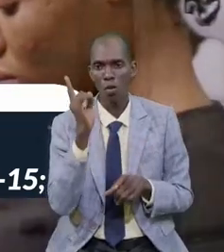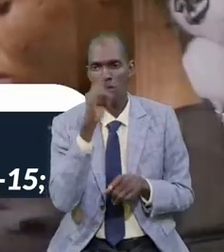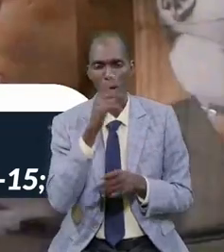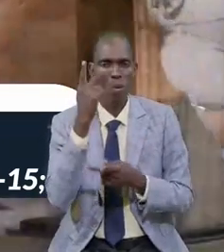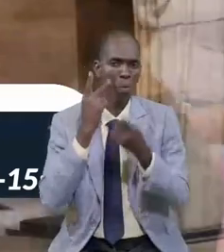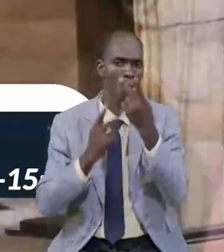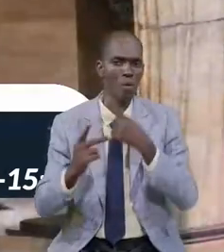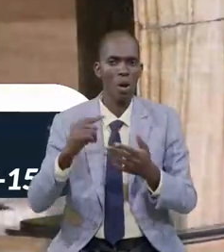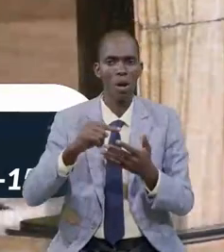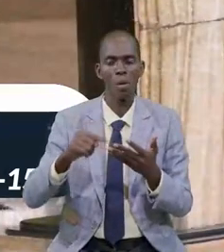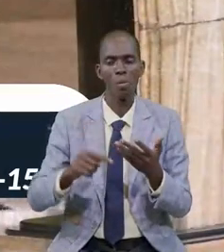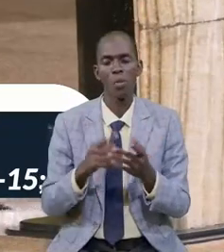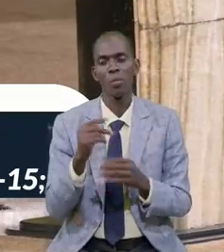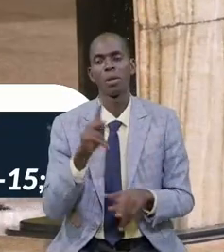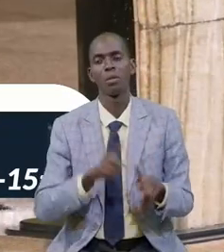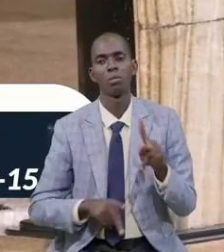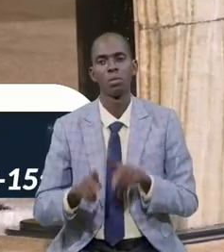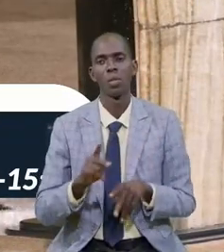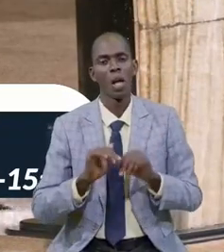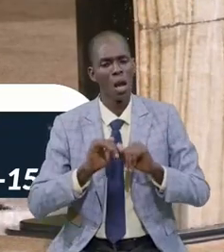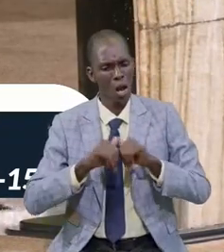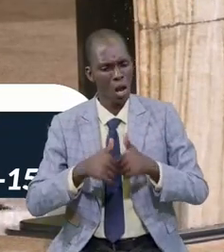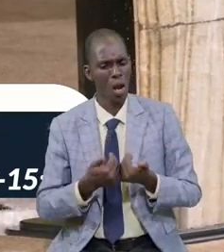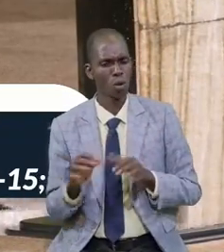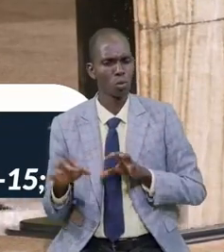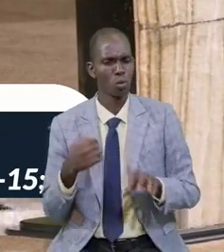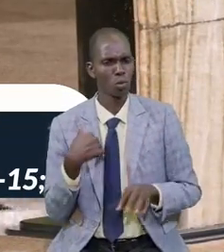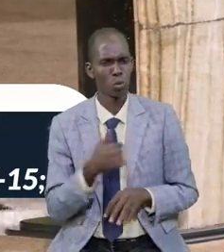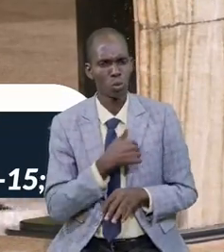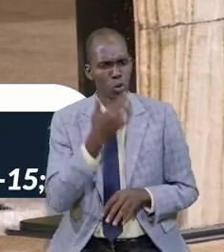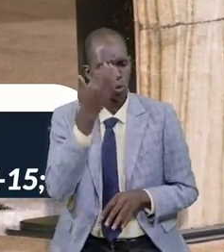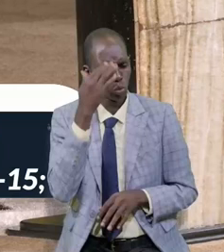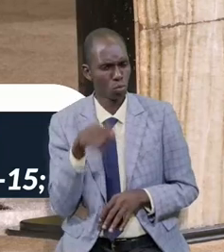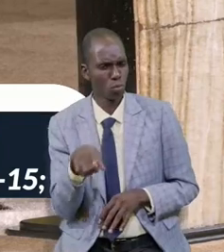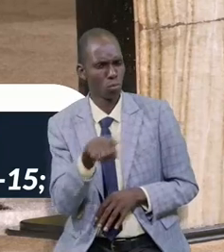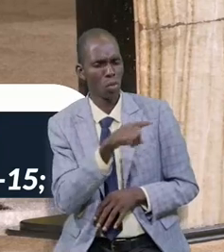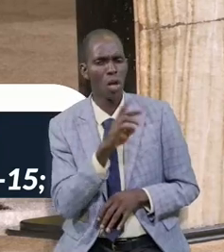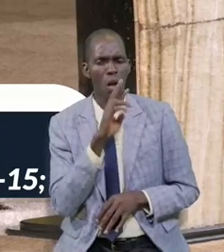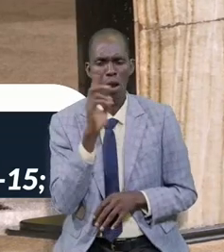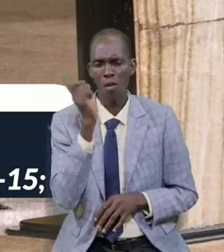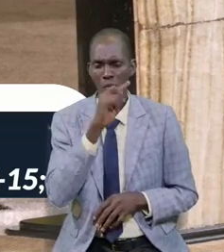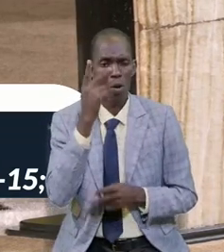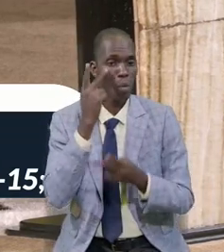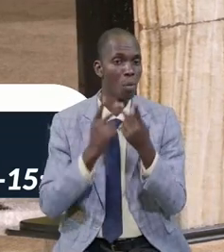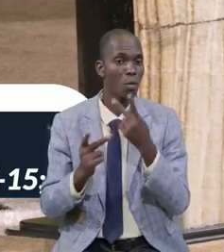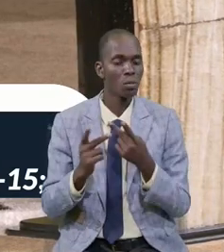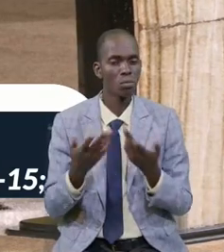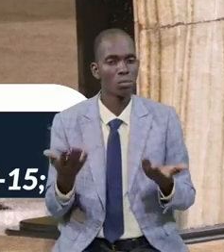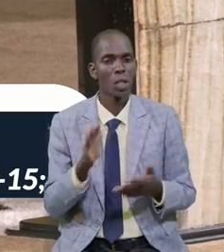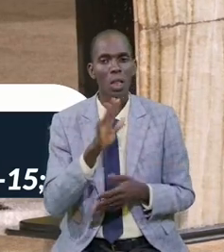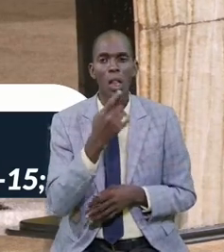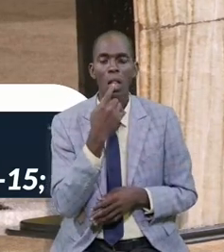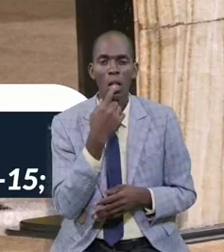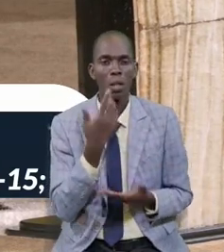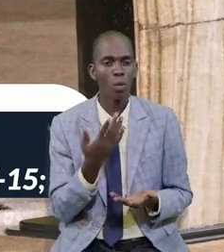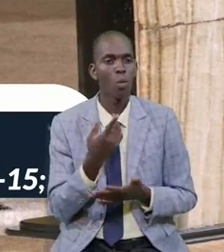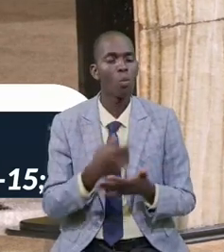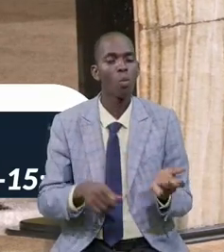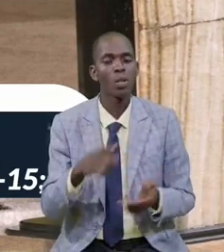de faux prophètes. Comment savons-nous qu'ils sont des faux prophètes? C'est leur langue, ce qu'ils